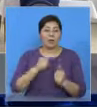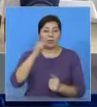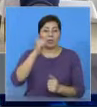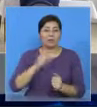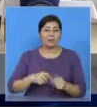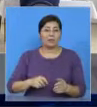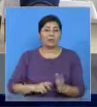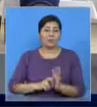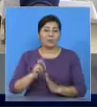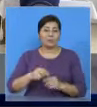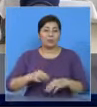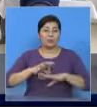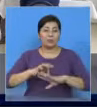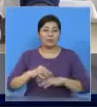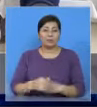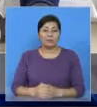отырады.